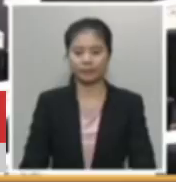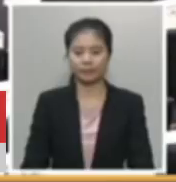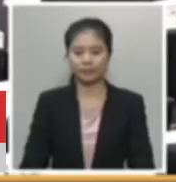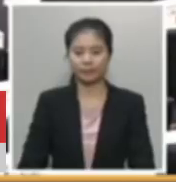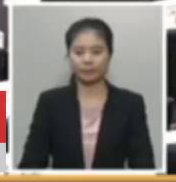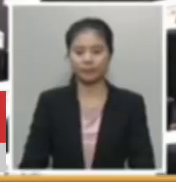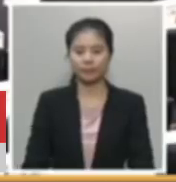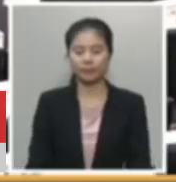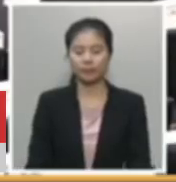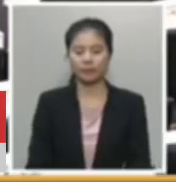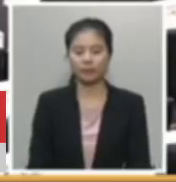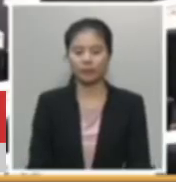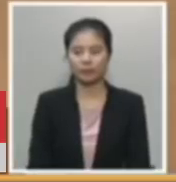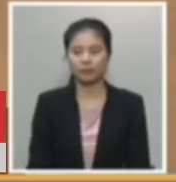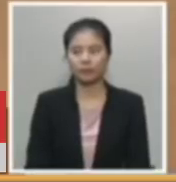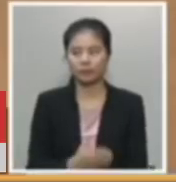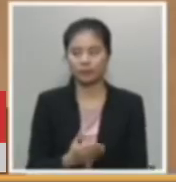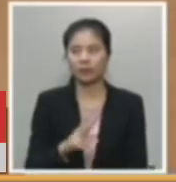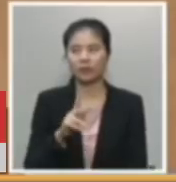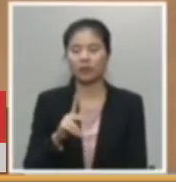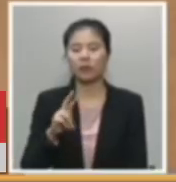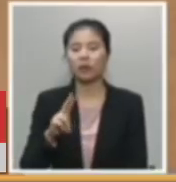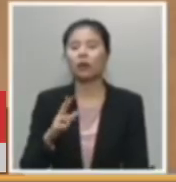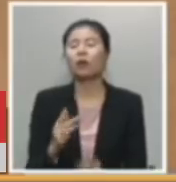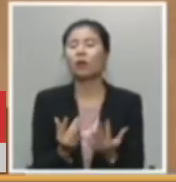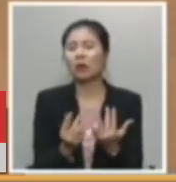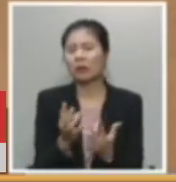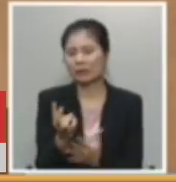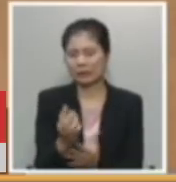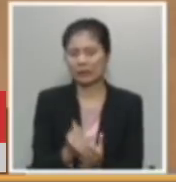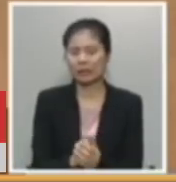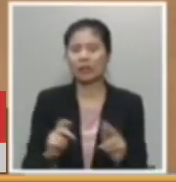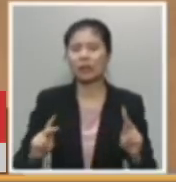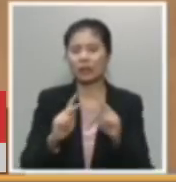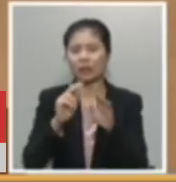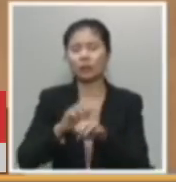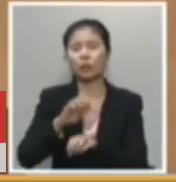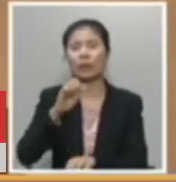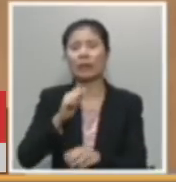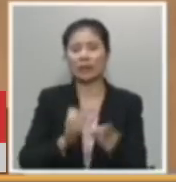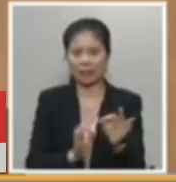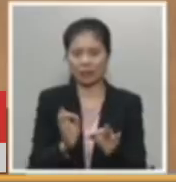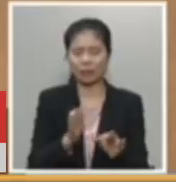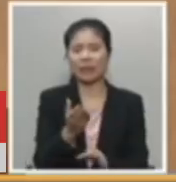ท่านก่อนรอแป๊บหนึ่งนะครับเชิญท่านรัฐมนตรีว่าการกระทรวงมหาดไทยชี้แจงก่อนครับท่านขอมาก่อน